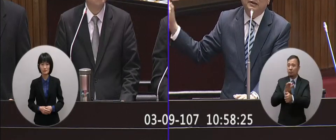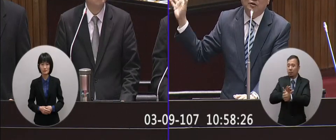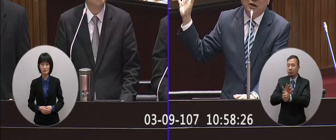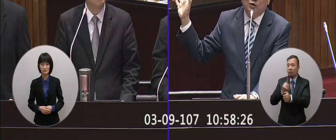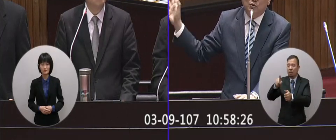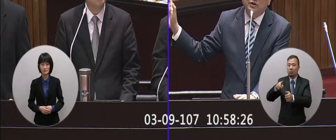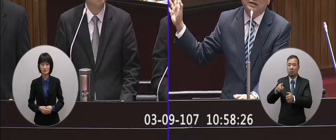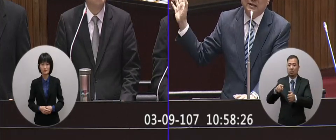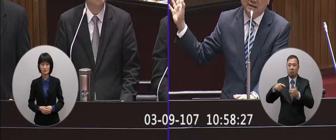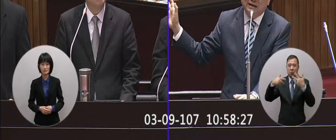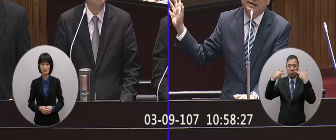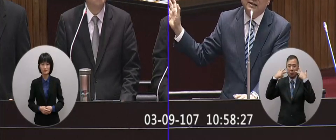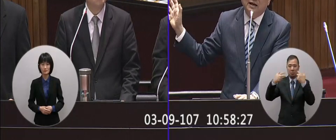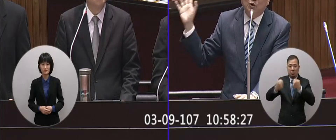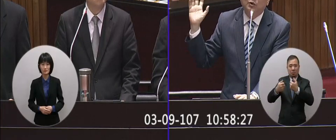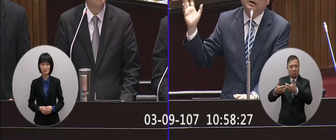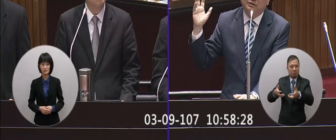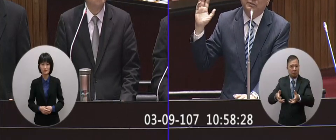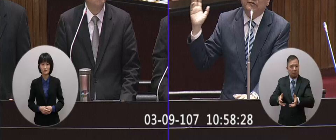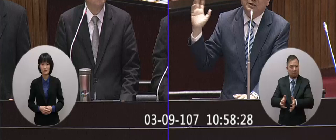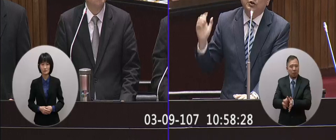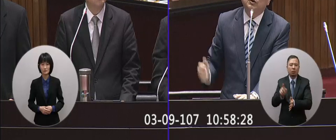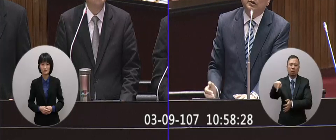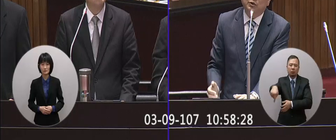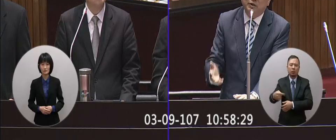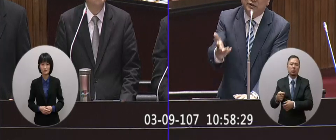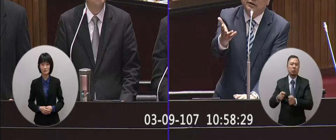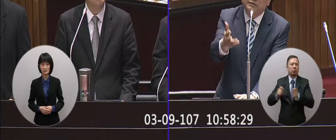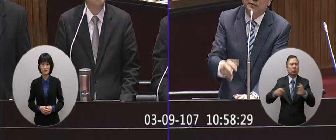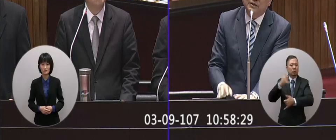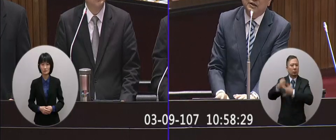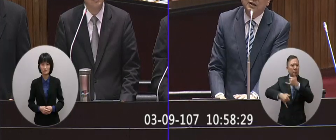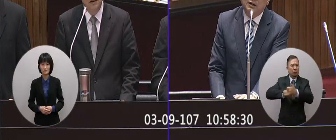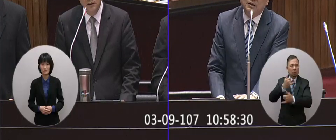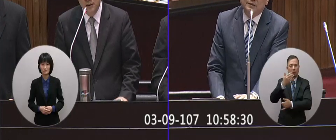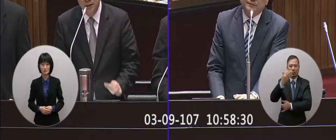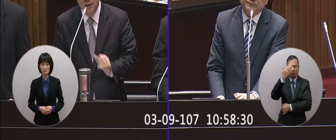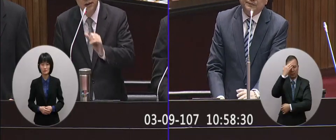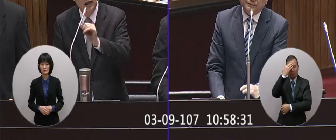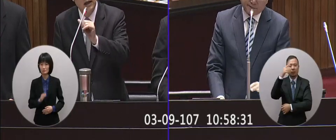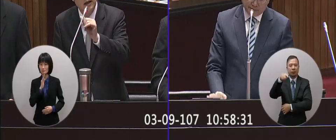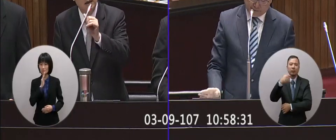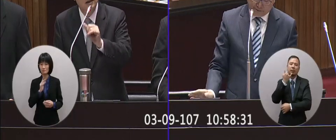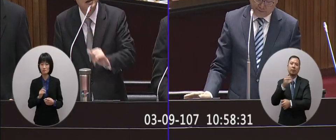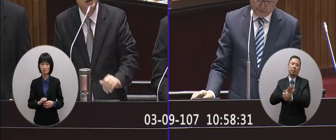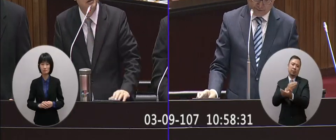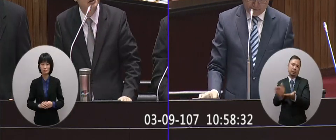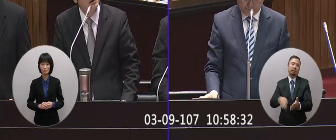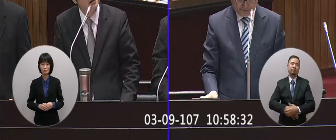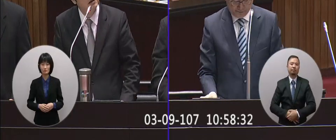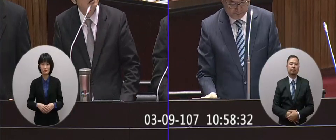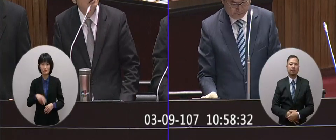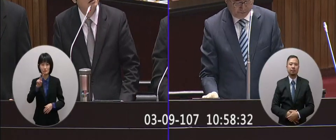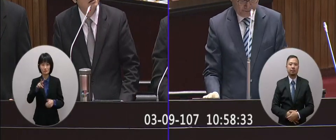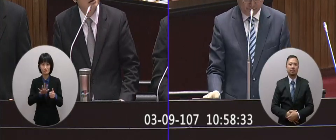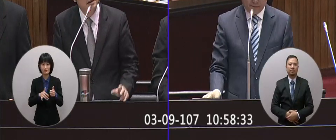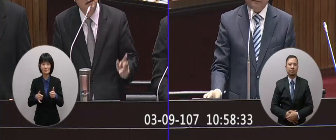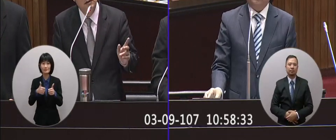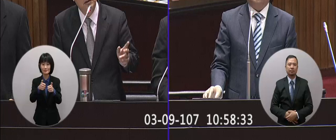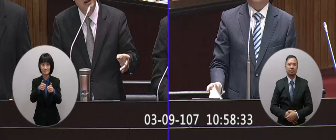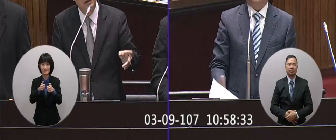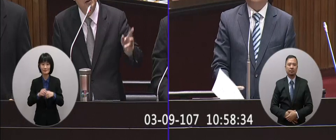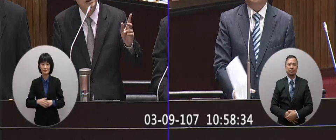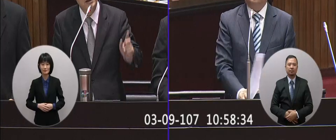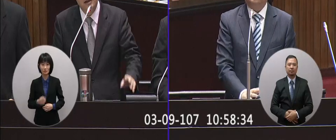长者们能够处理这个长期来困扰他们非常久的一个问题。院长 是感谢刘委员，其